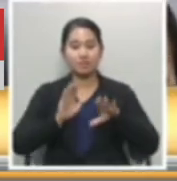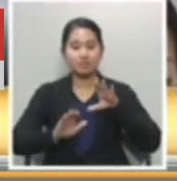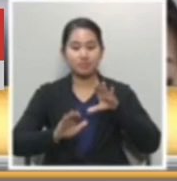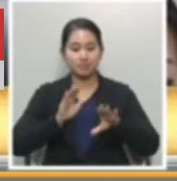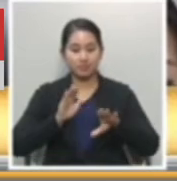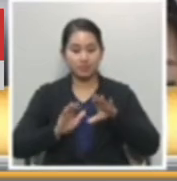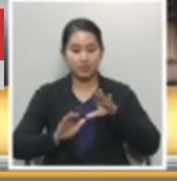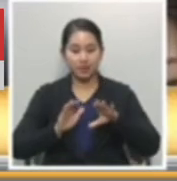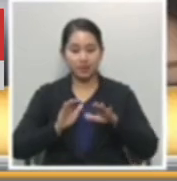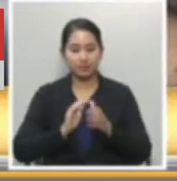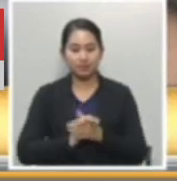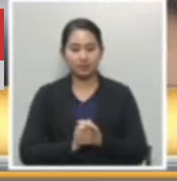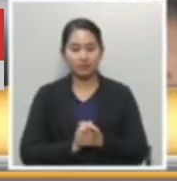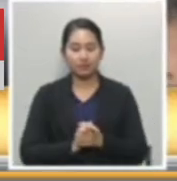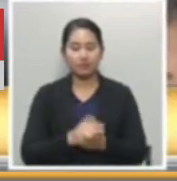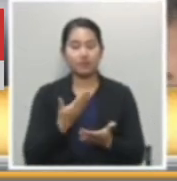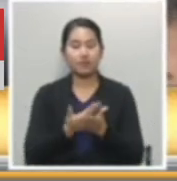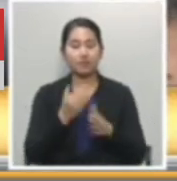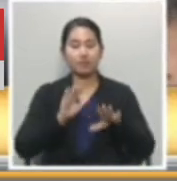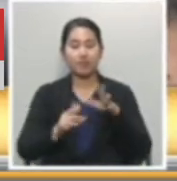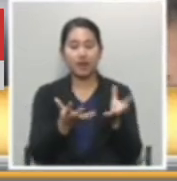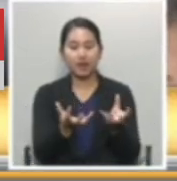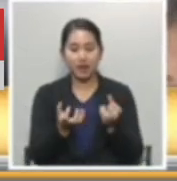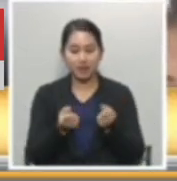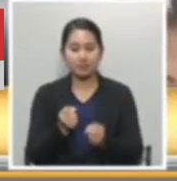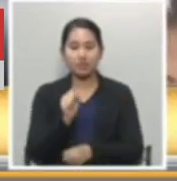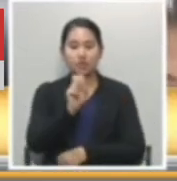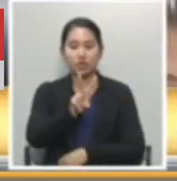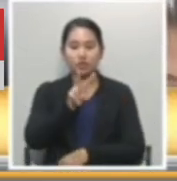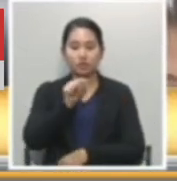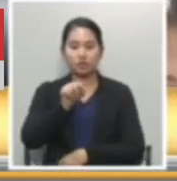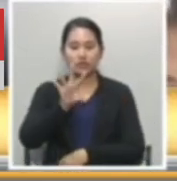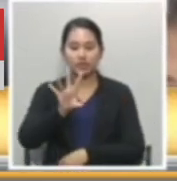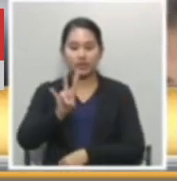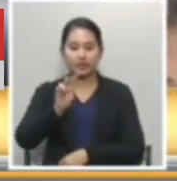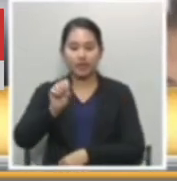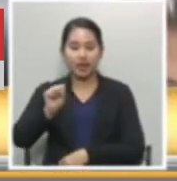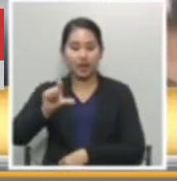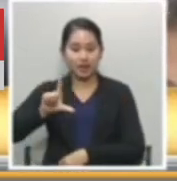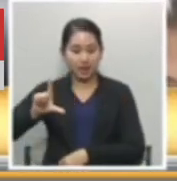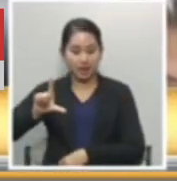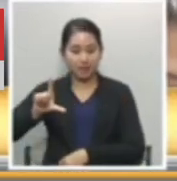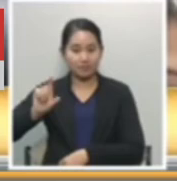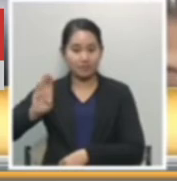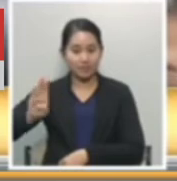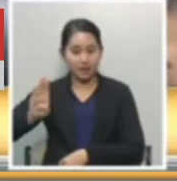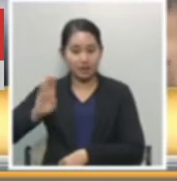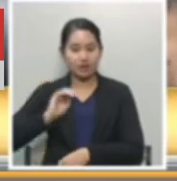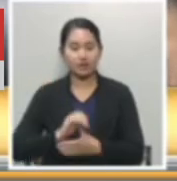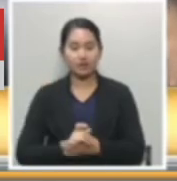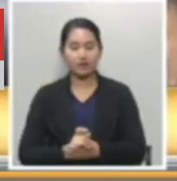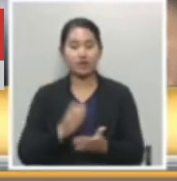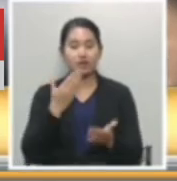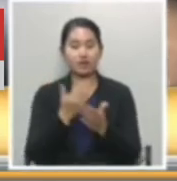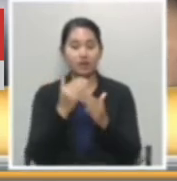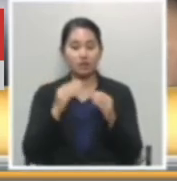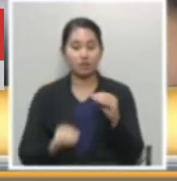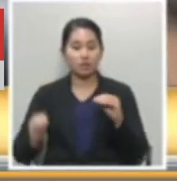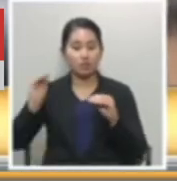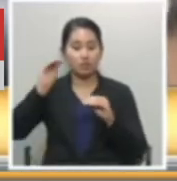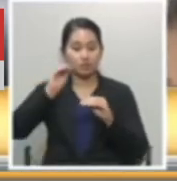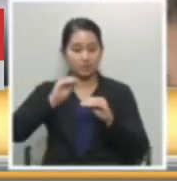จะมีประมาณการรายรับ 2.7 แสนล้านบาทเศษเนี่ยนะครับซึ่งสูงขึ้นกว่าปีที่